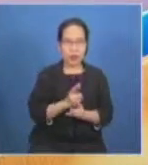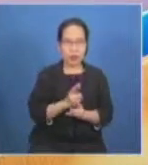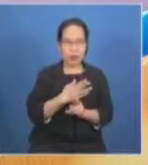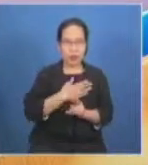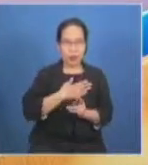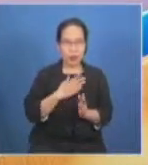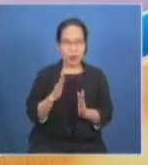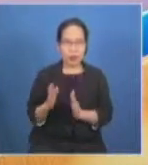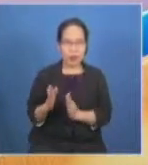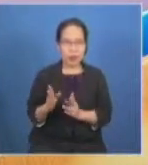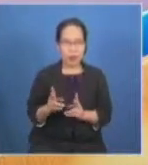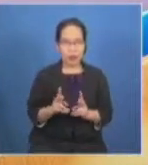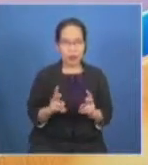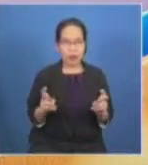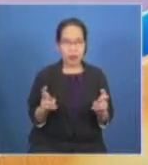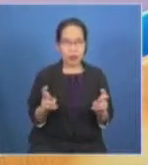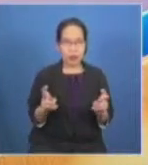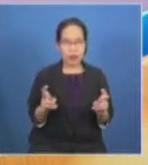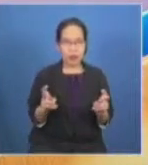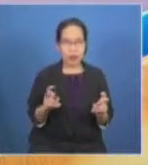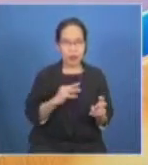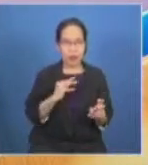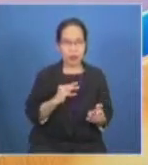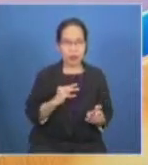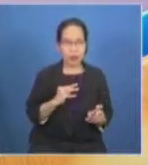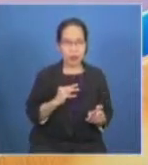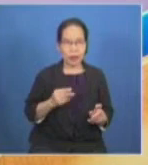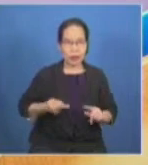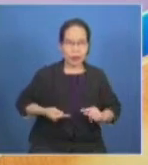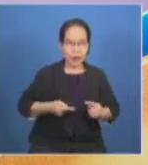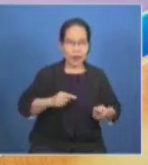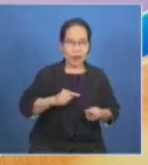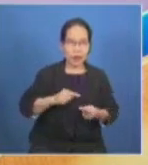kahit nasasaktan,